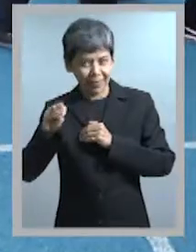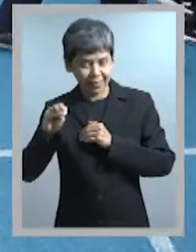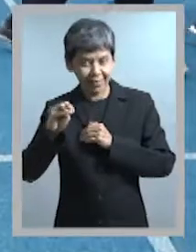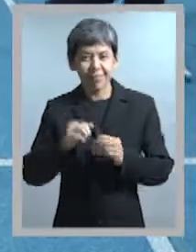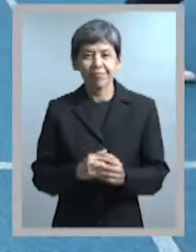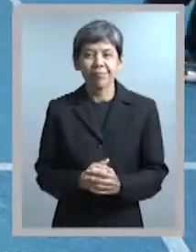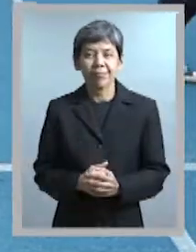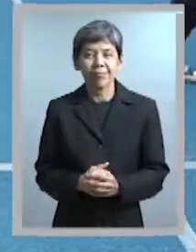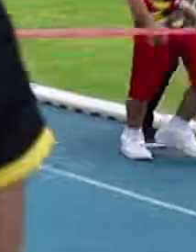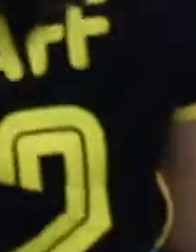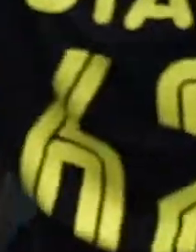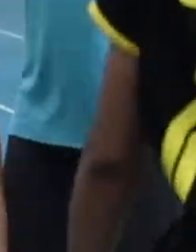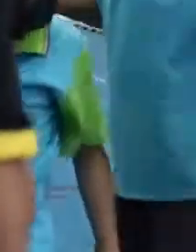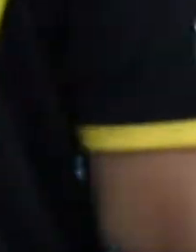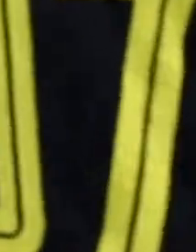ครับ